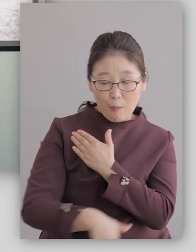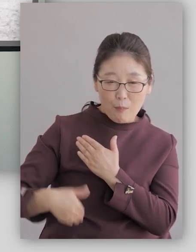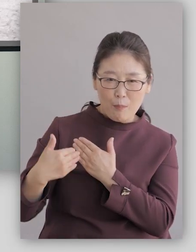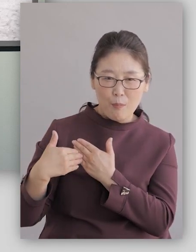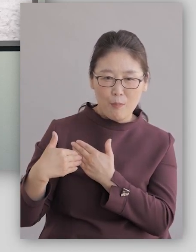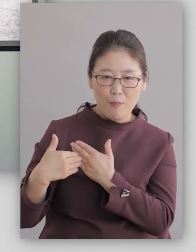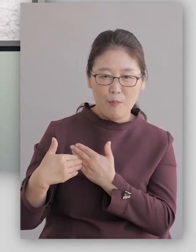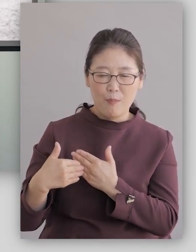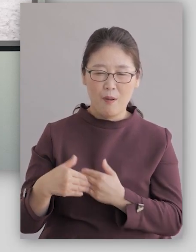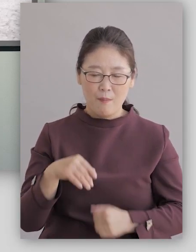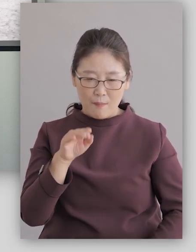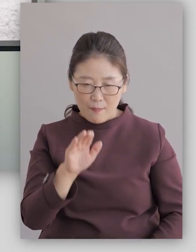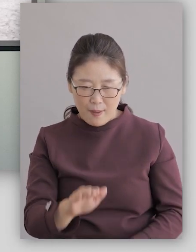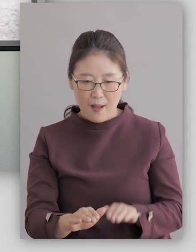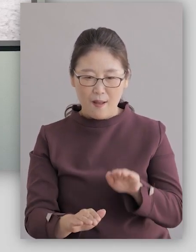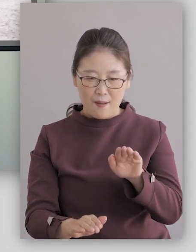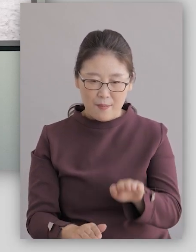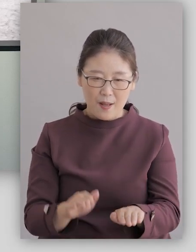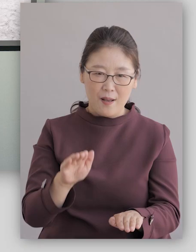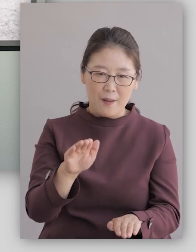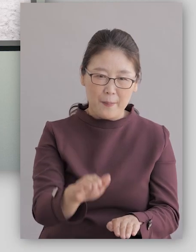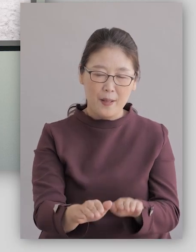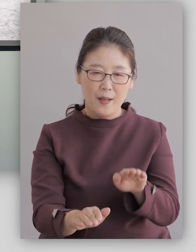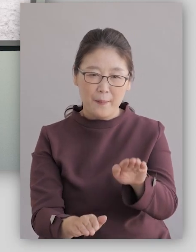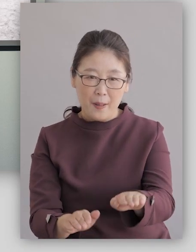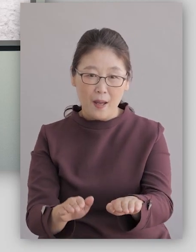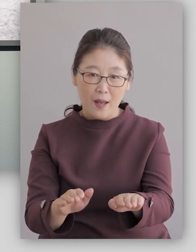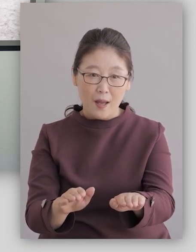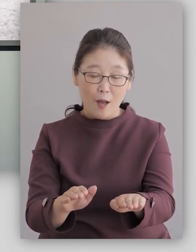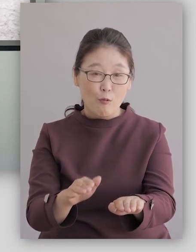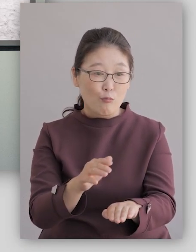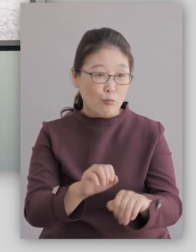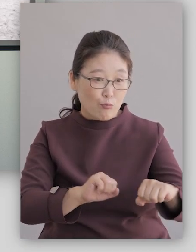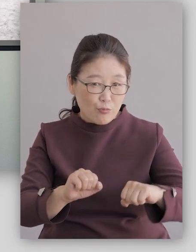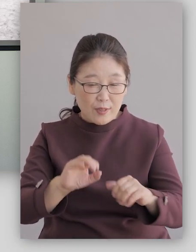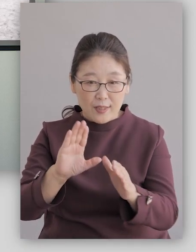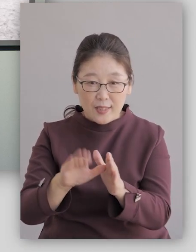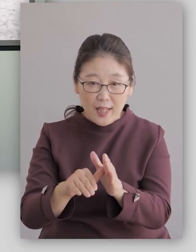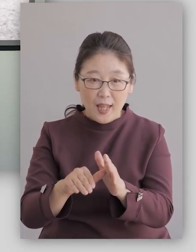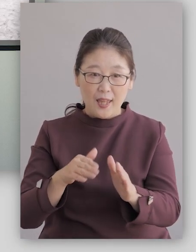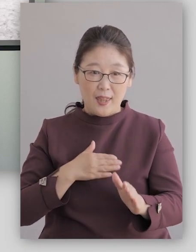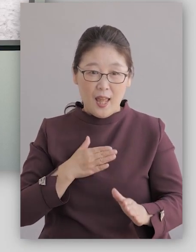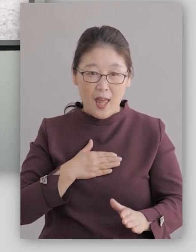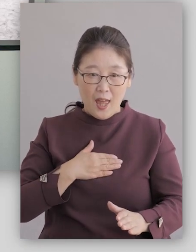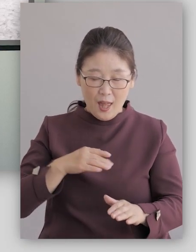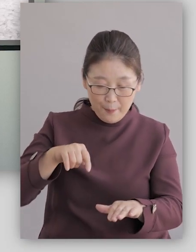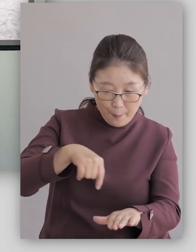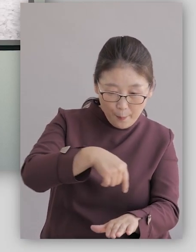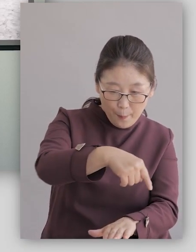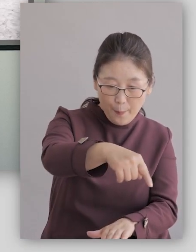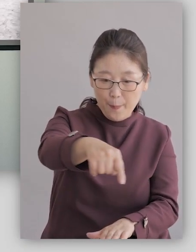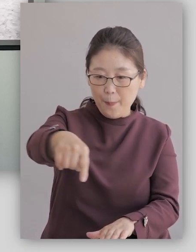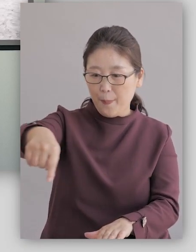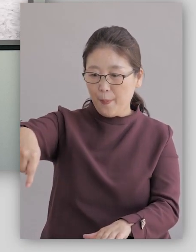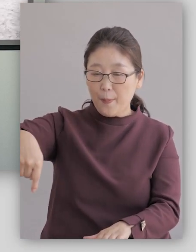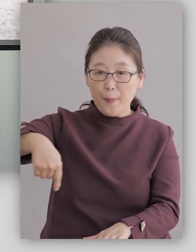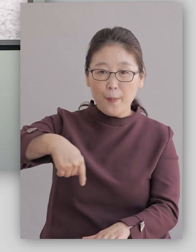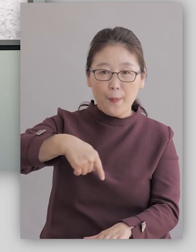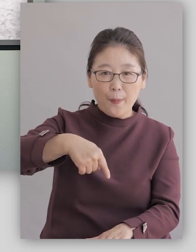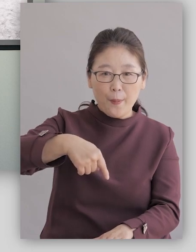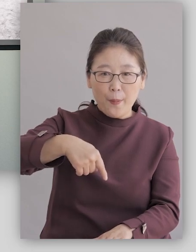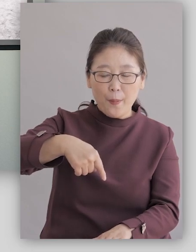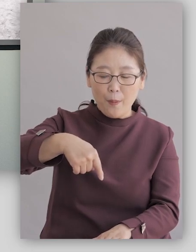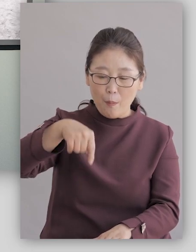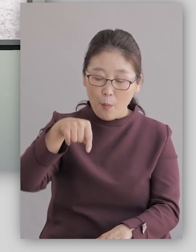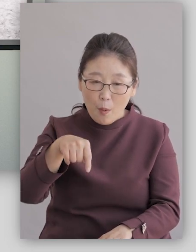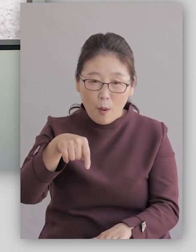그 한 발짝 두 발짝 그 이동을 하고 내가 그려놓은 원을 통해서 그 달라지는